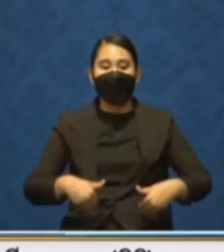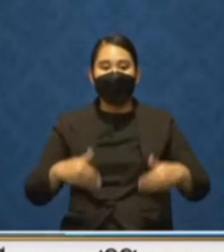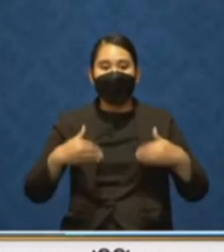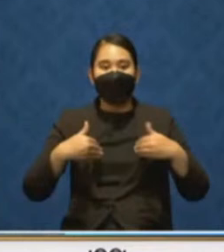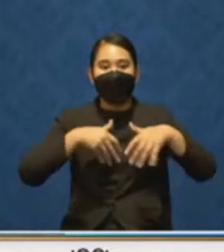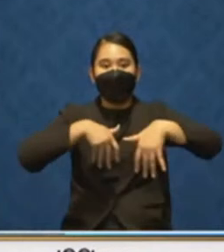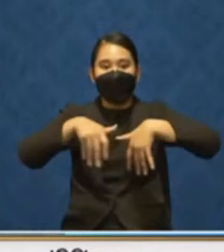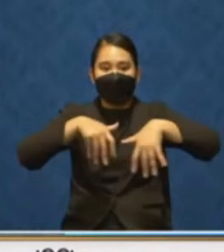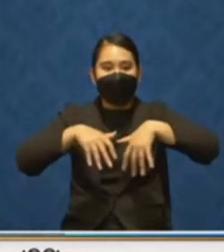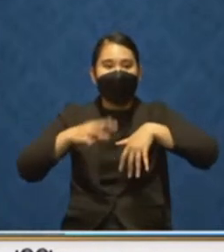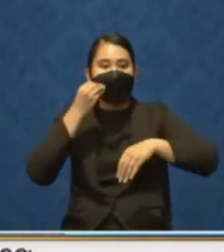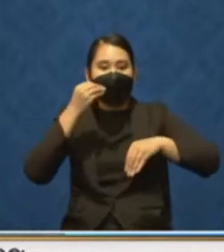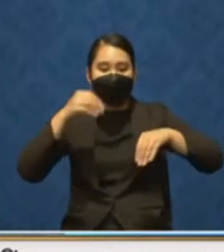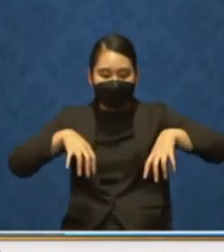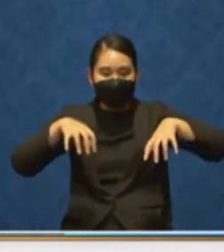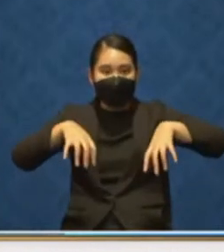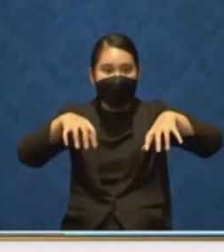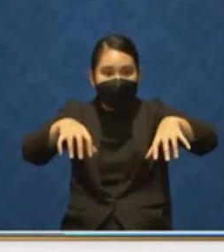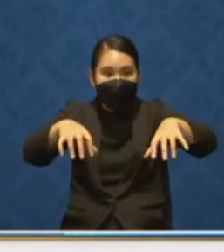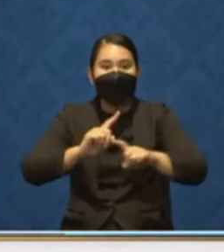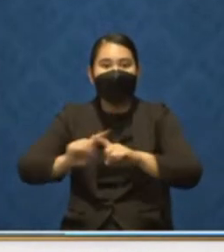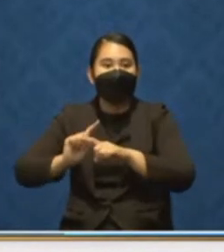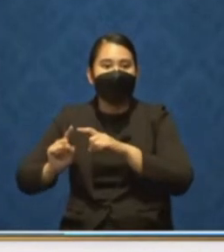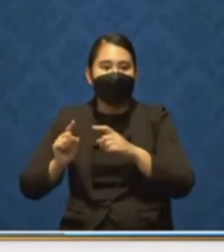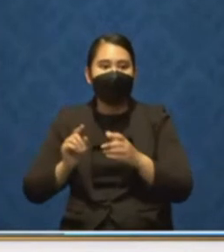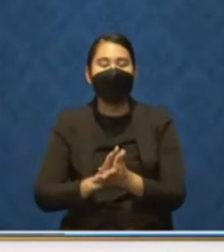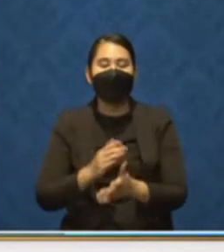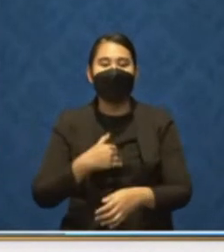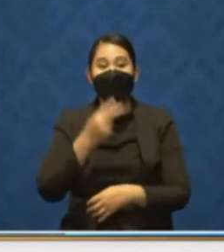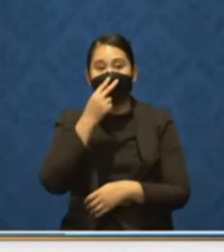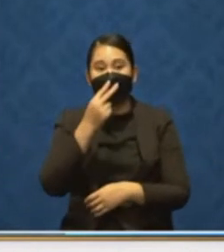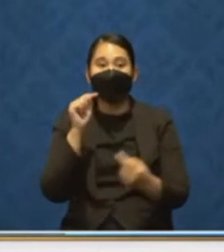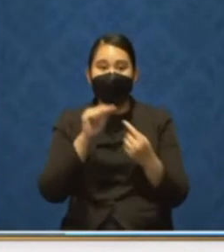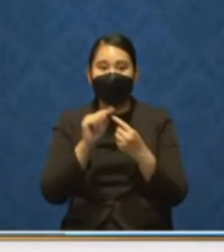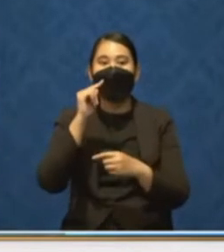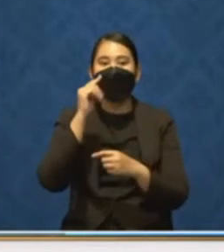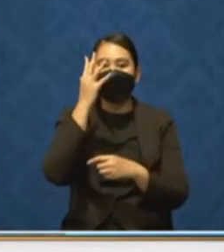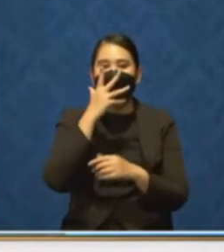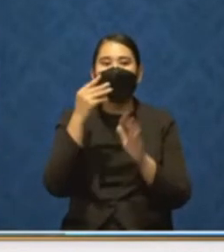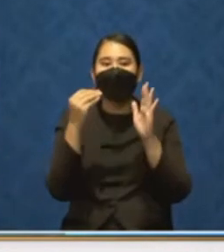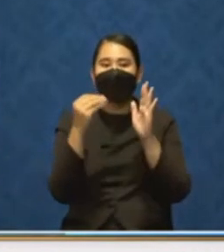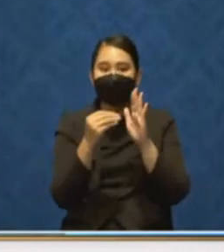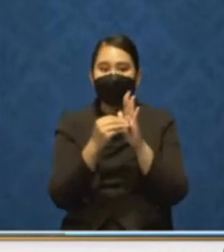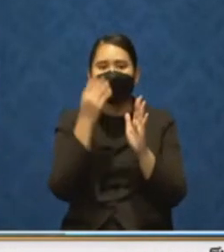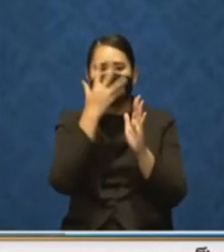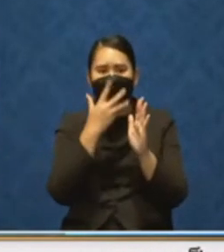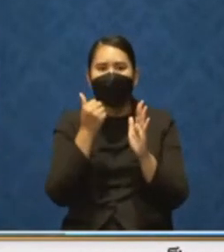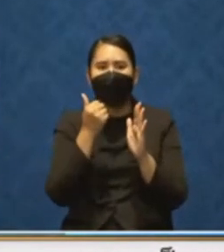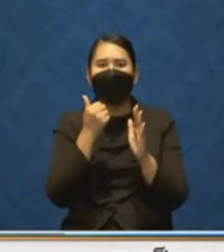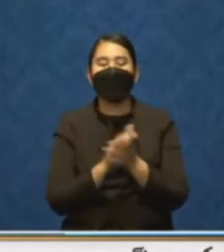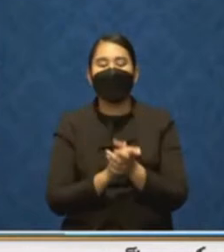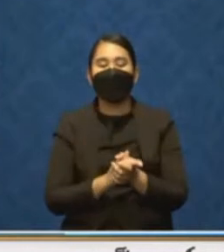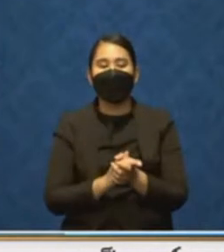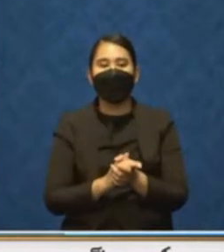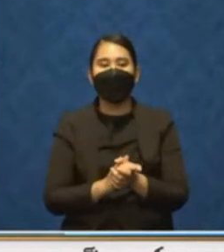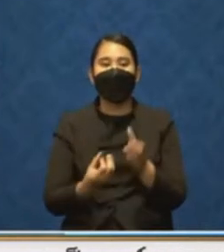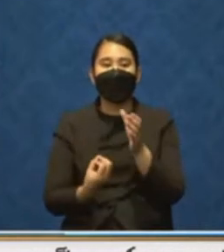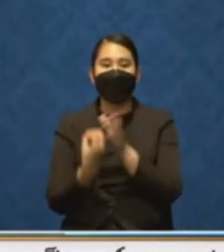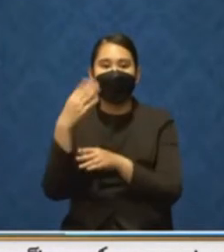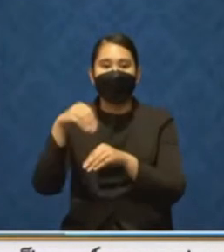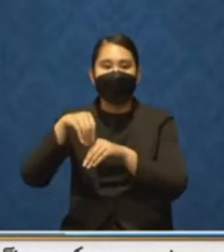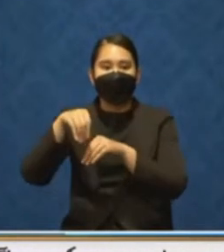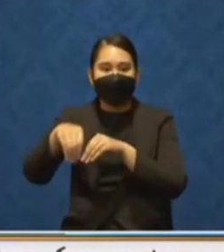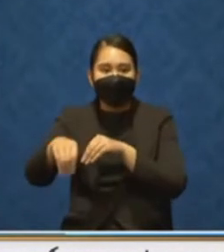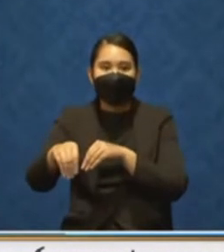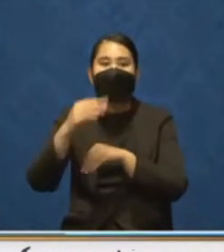หลายครูกลองแล้วทั้งประเทศประเทศผมก็บอกให้สร้างสีสันให้กรุงเทพฯสถานให้ตั้ง 4สายก็พูดต้นไม้ที่มีดอกเข้า